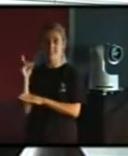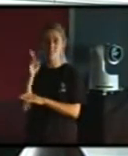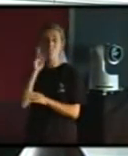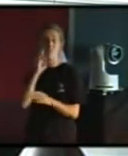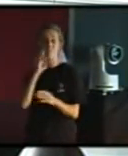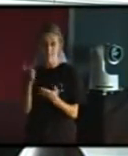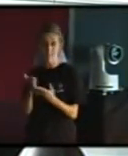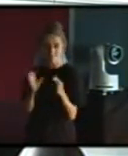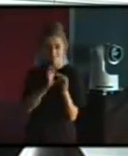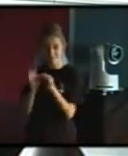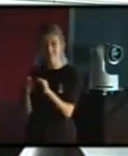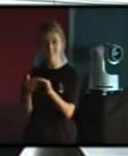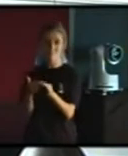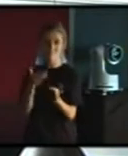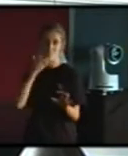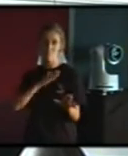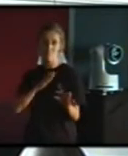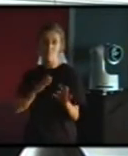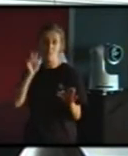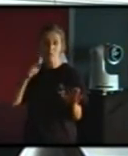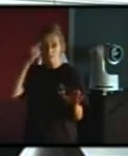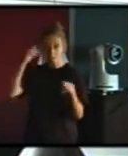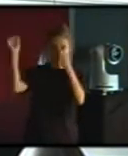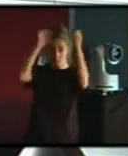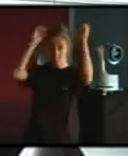mouvement qu'est le vin et cet élément imaginaire aussi.